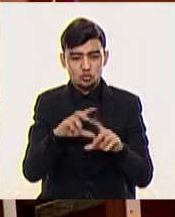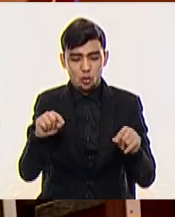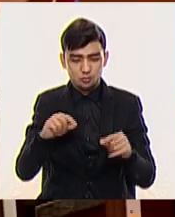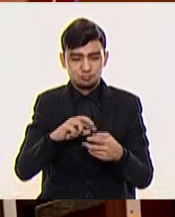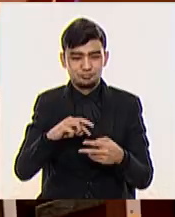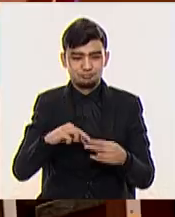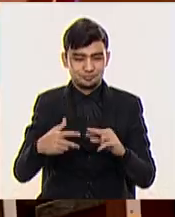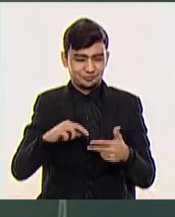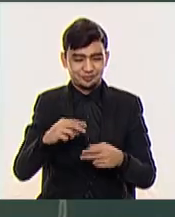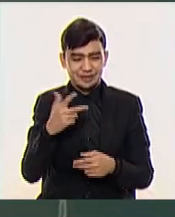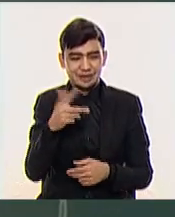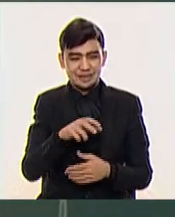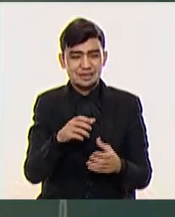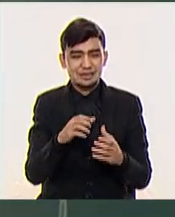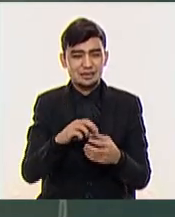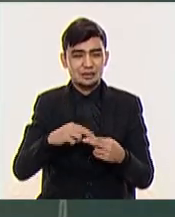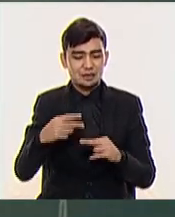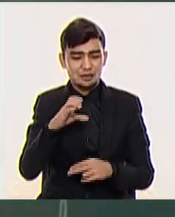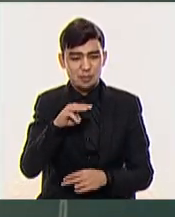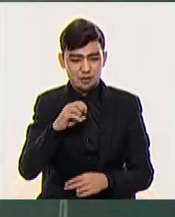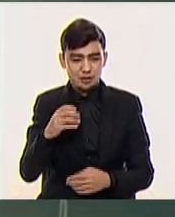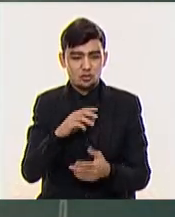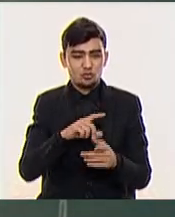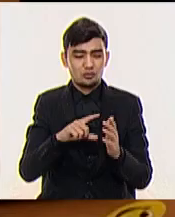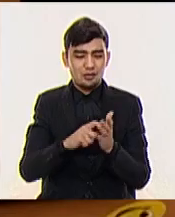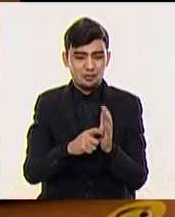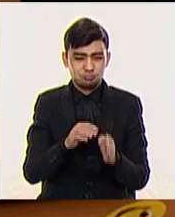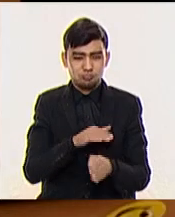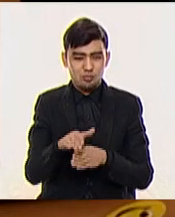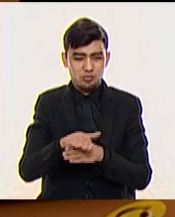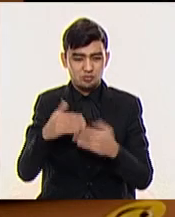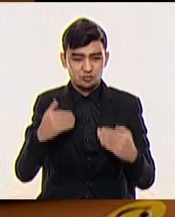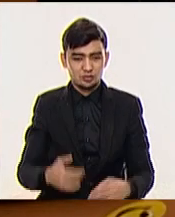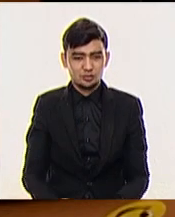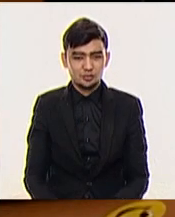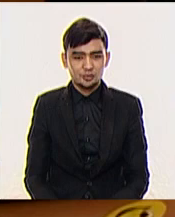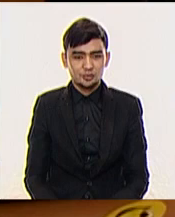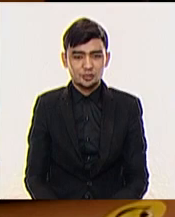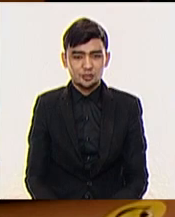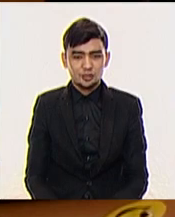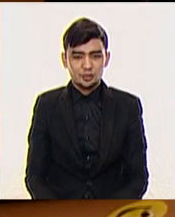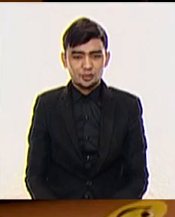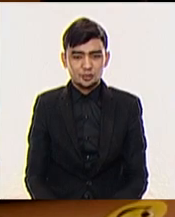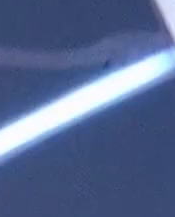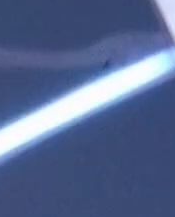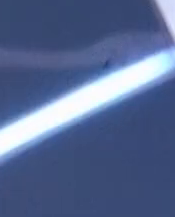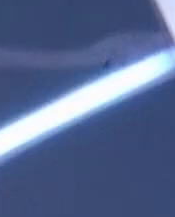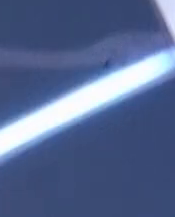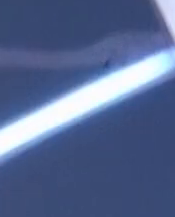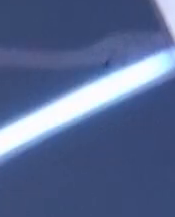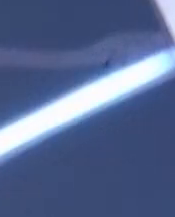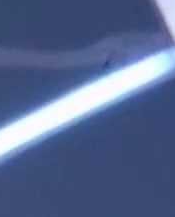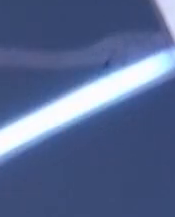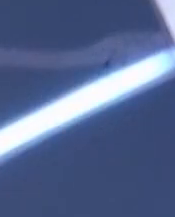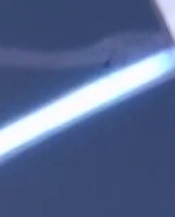Еще в 18 городских школах классы переполнены. Бахром Абдуллаев, Жансерик Боромбаев, Информбюро, Шымкент.